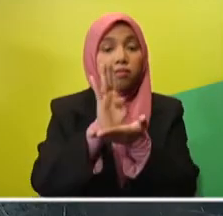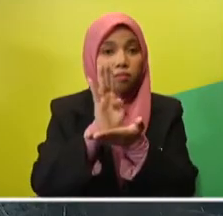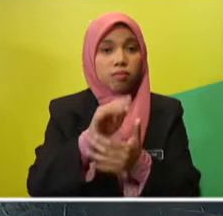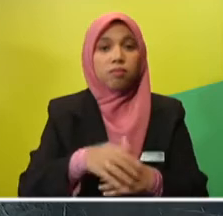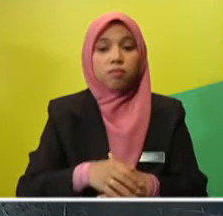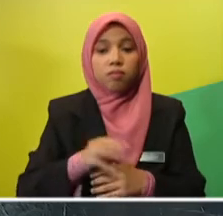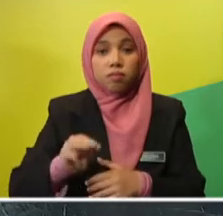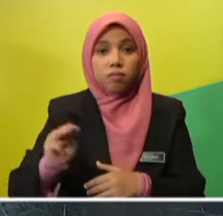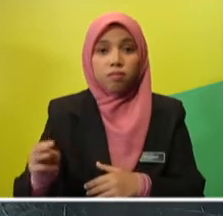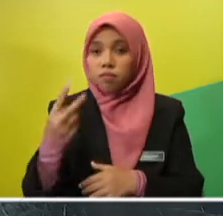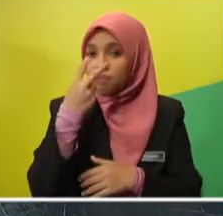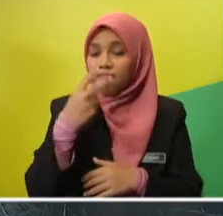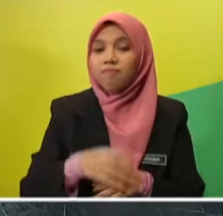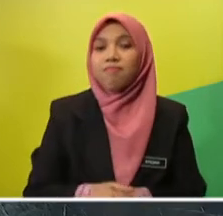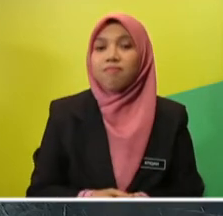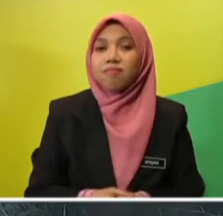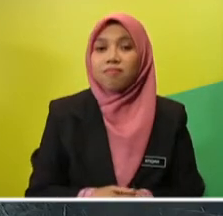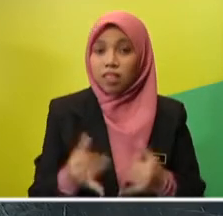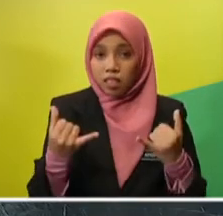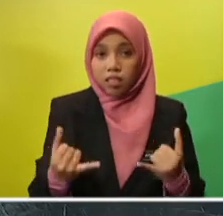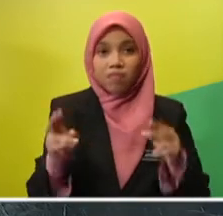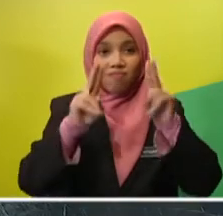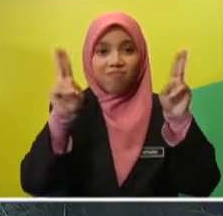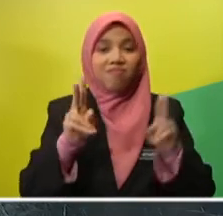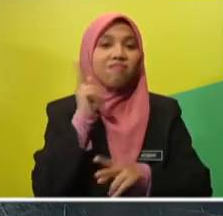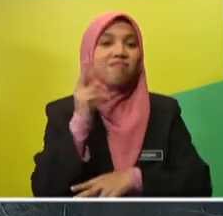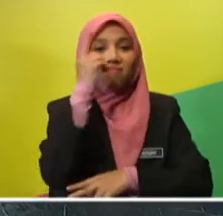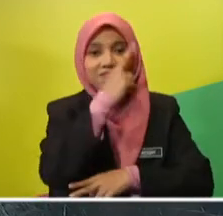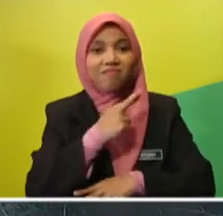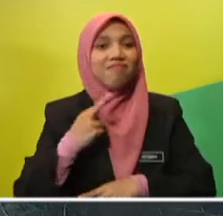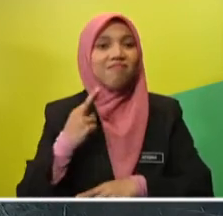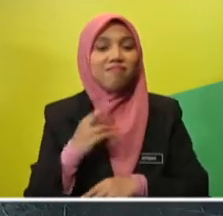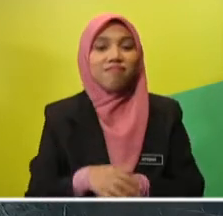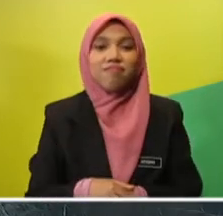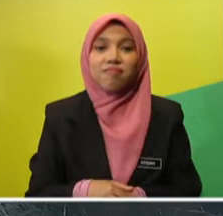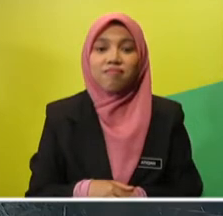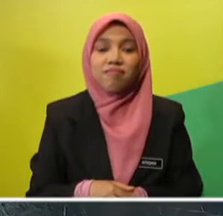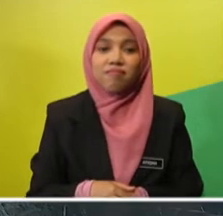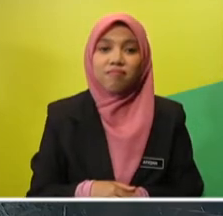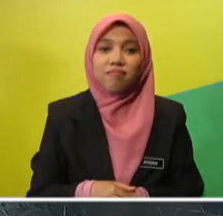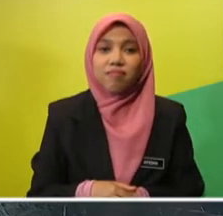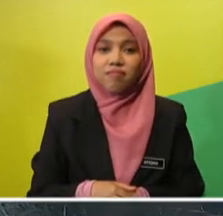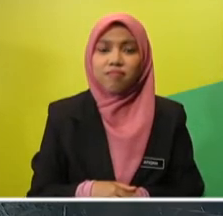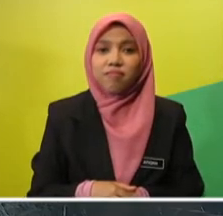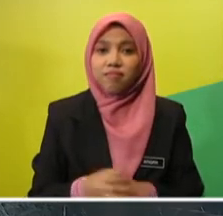Karina. Uji saya. Okey. Okay. Baik, cikgu. Okey, Karina, dekat